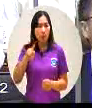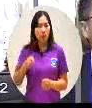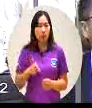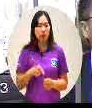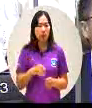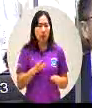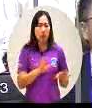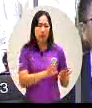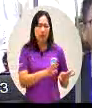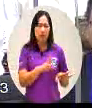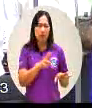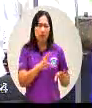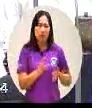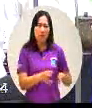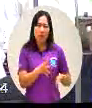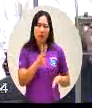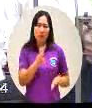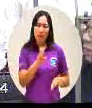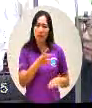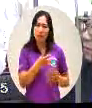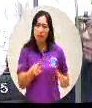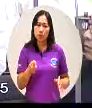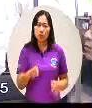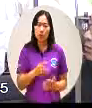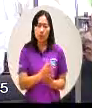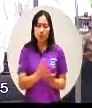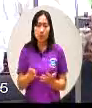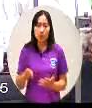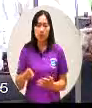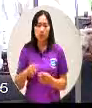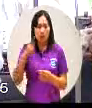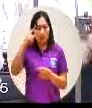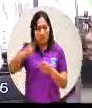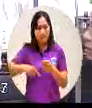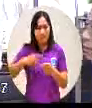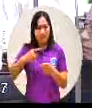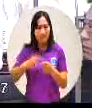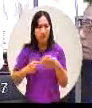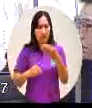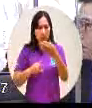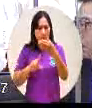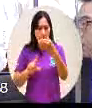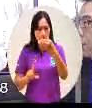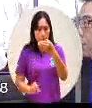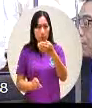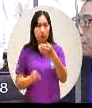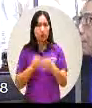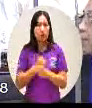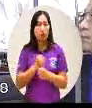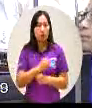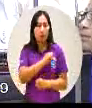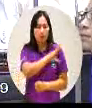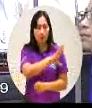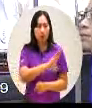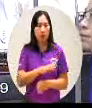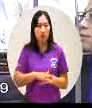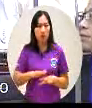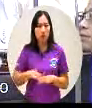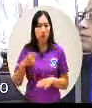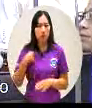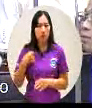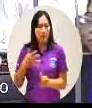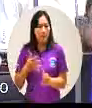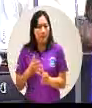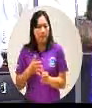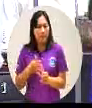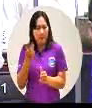那这个整个期程哈，环保署要求是在明年的9月份它要完成。那这个我们会督促工业区